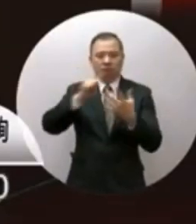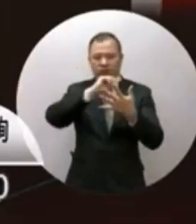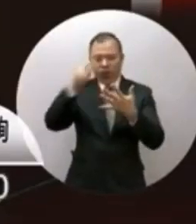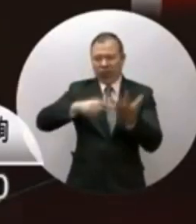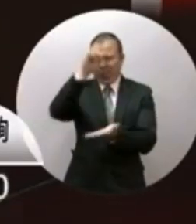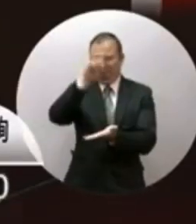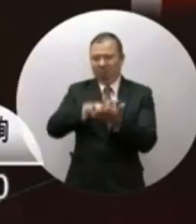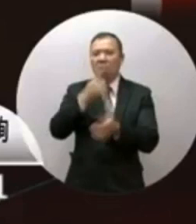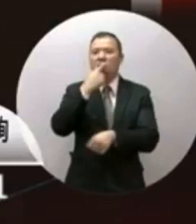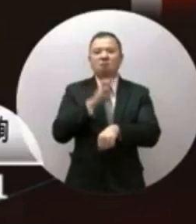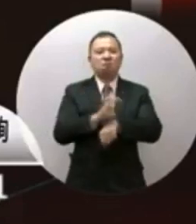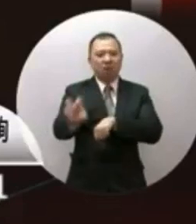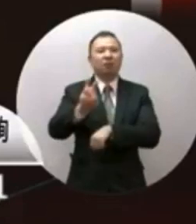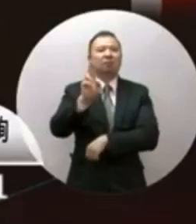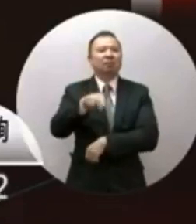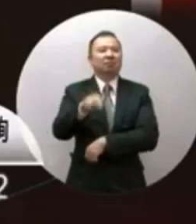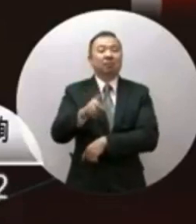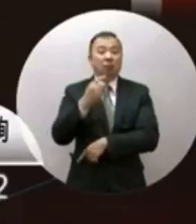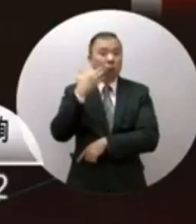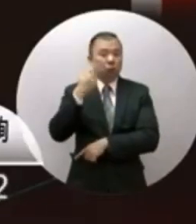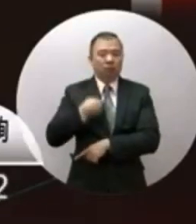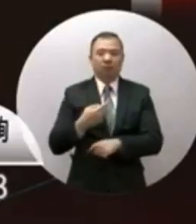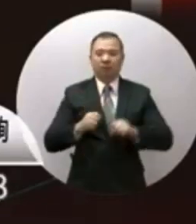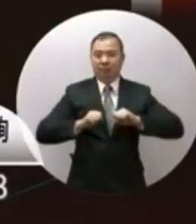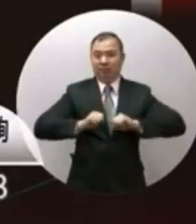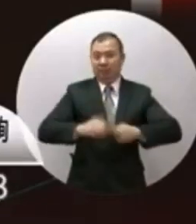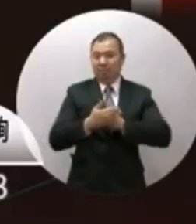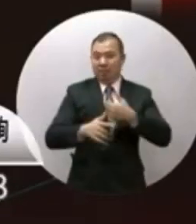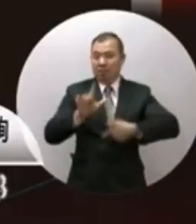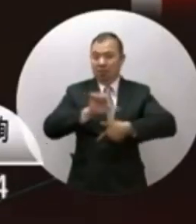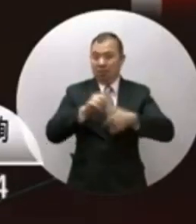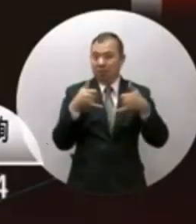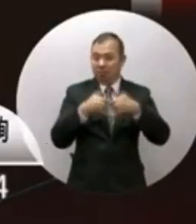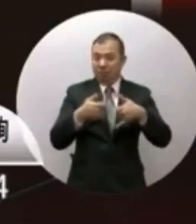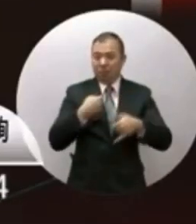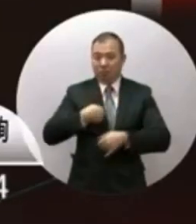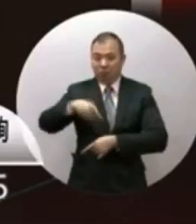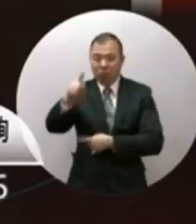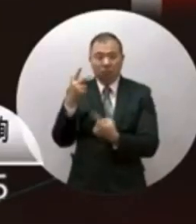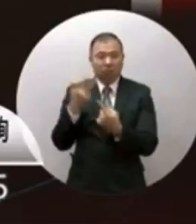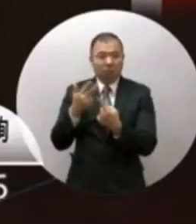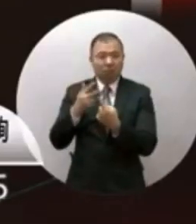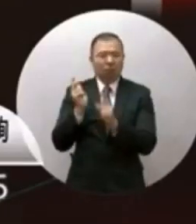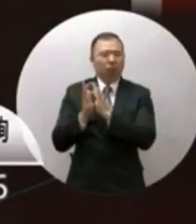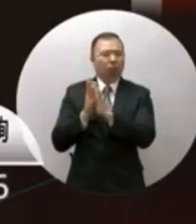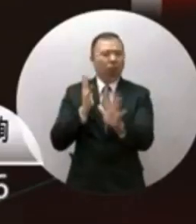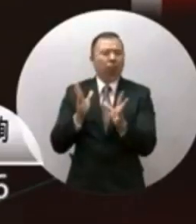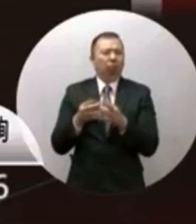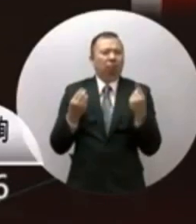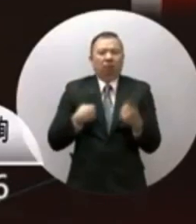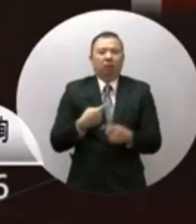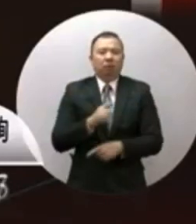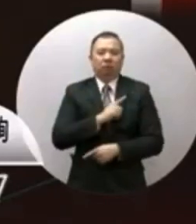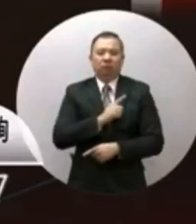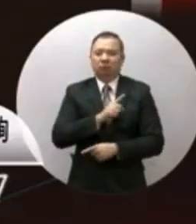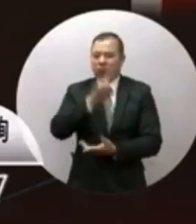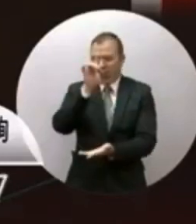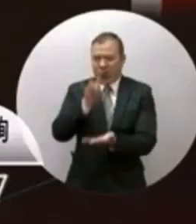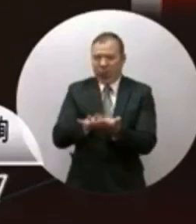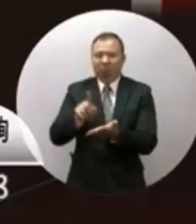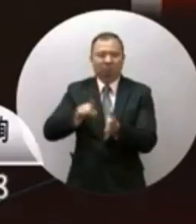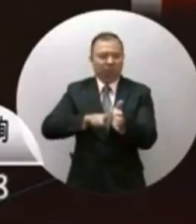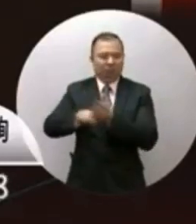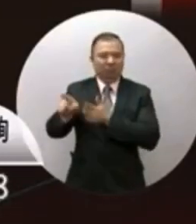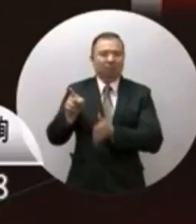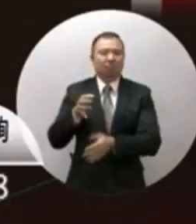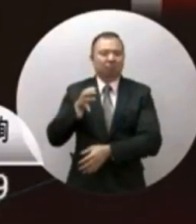要你持健保卡到超商，就可以不用排队预购口罩。行政院甚至也